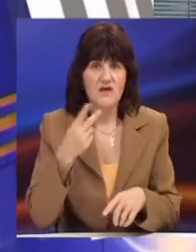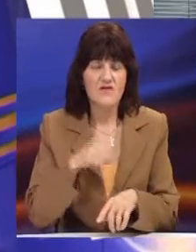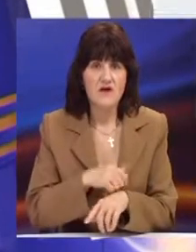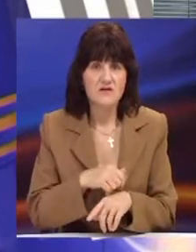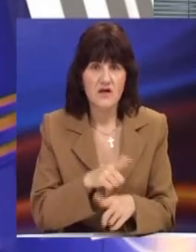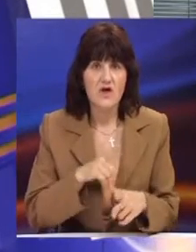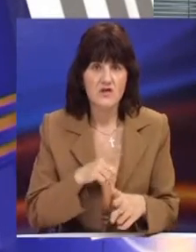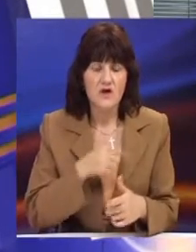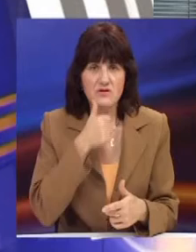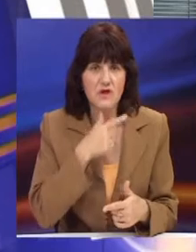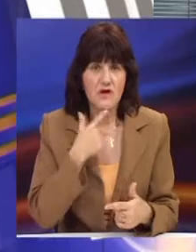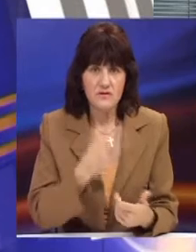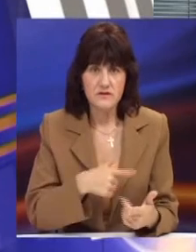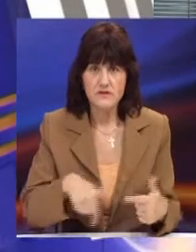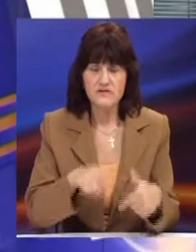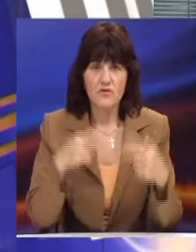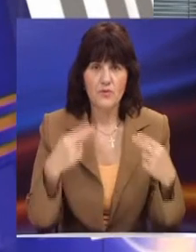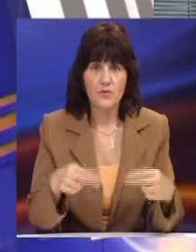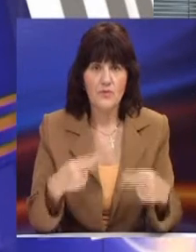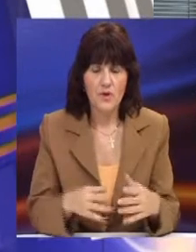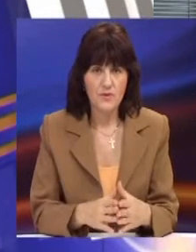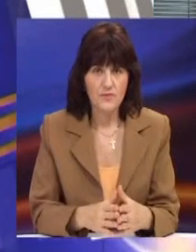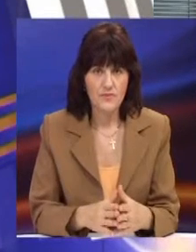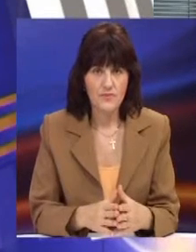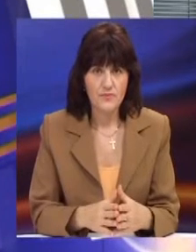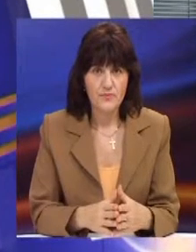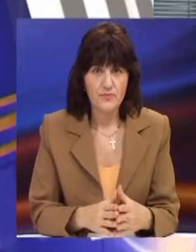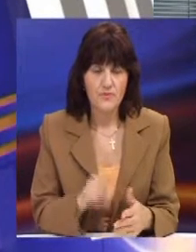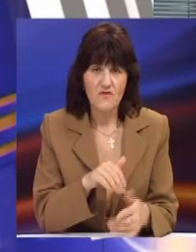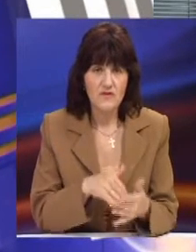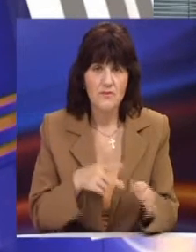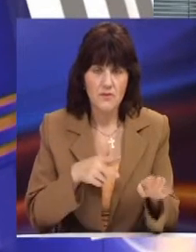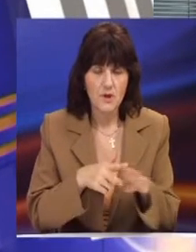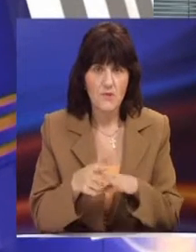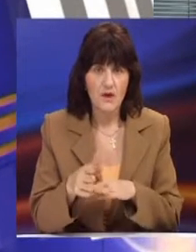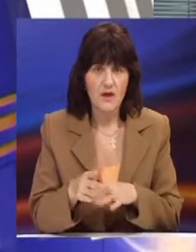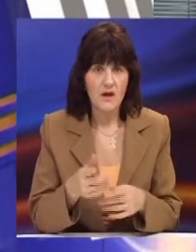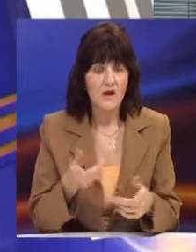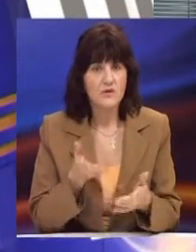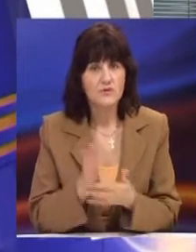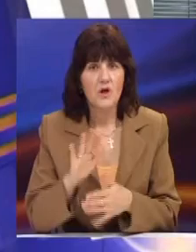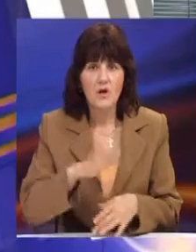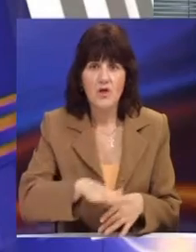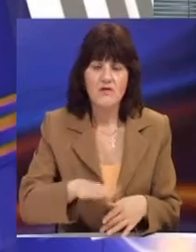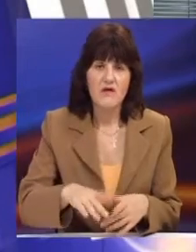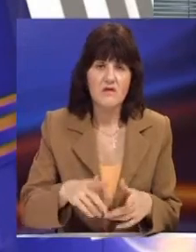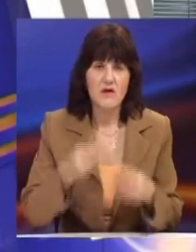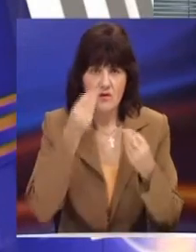ocem. Nije jedinstven slučaj, ali svi se boje i mislim da se ovo više prekine. I ne daj Bože nekom detetu pozli.